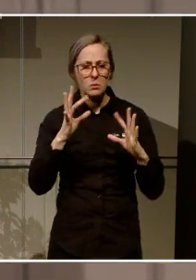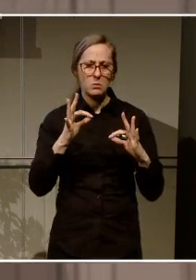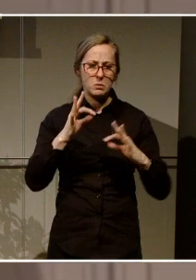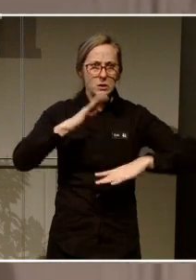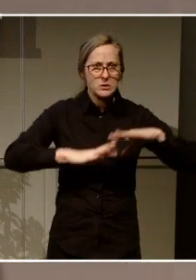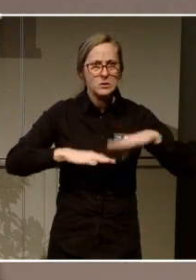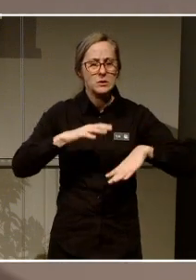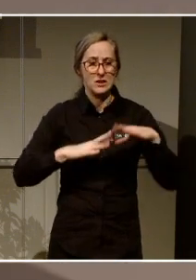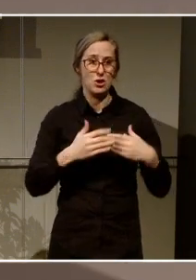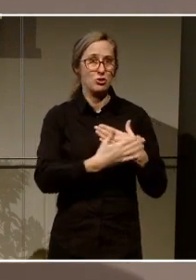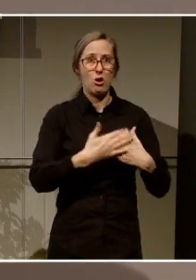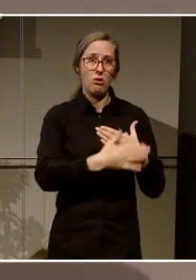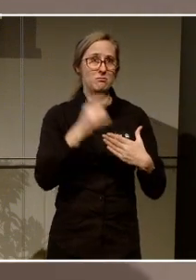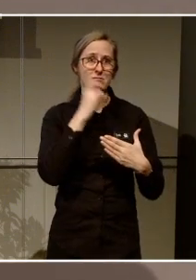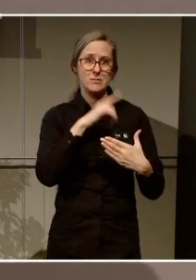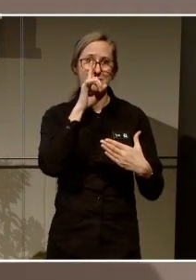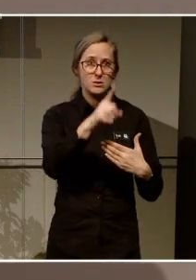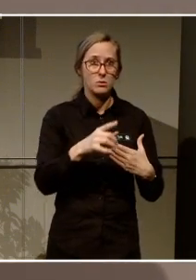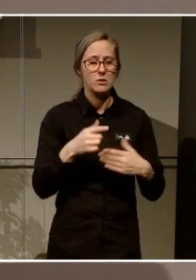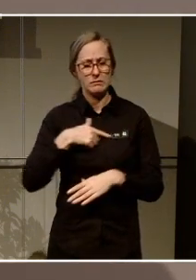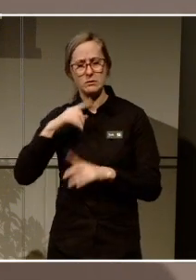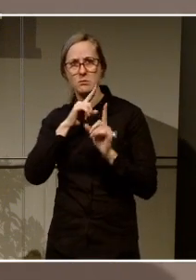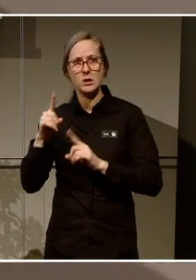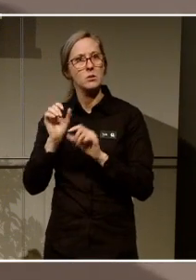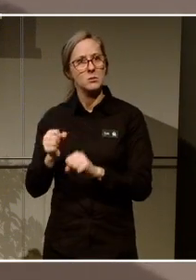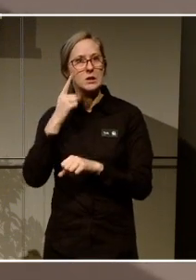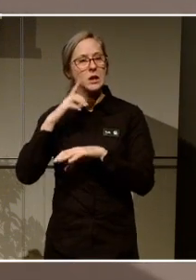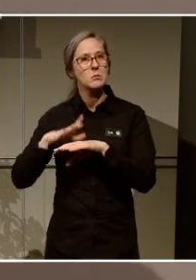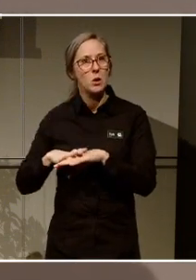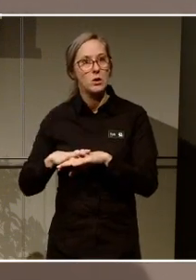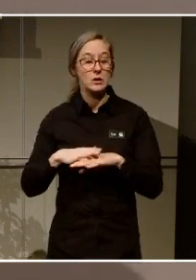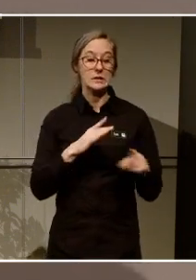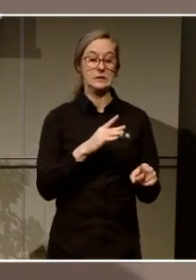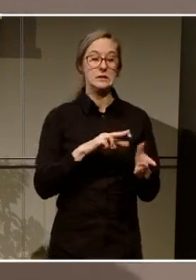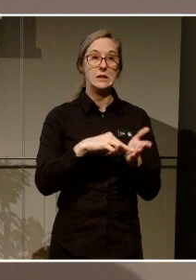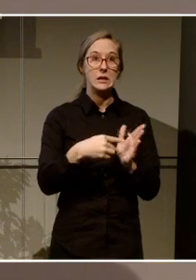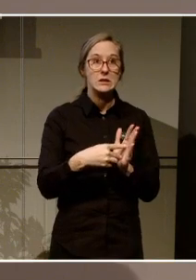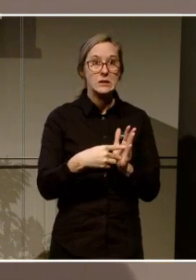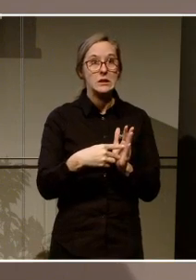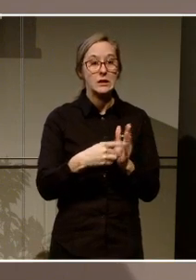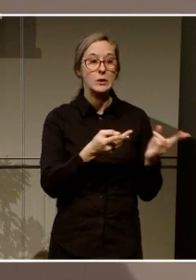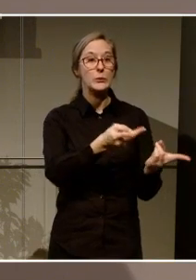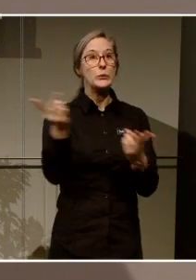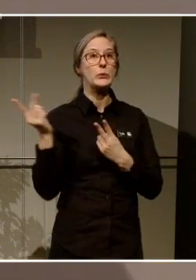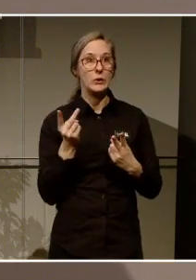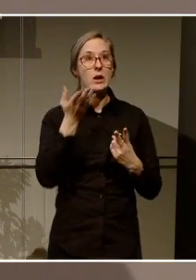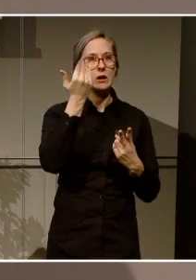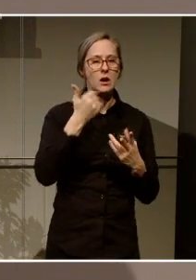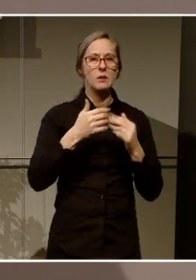datorns algoritmer inte kan förstå? För algoritmerna klarar den som en standard, men inte människors